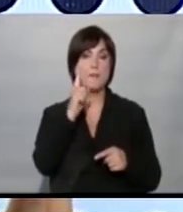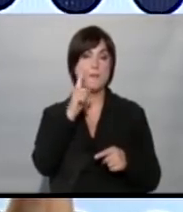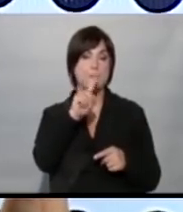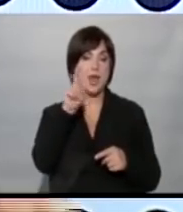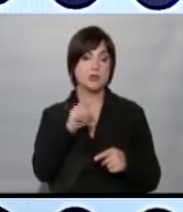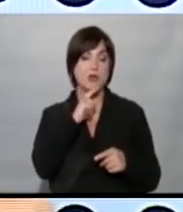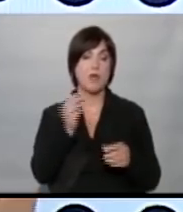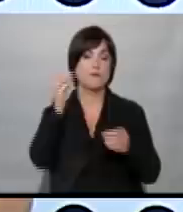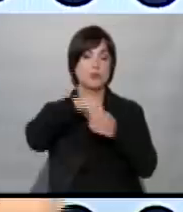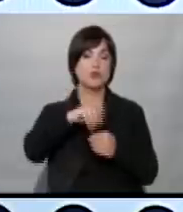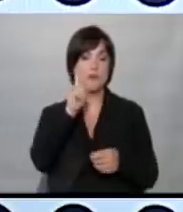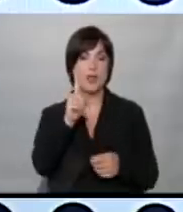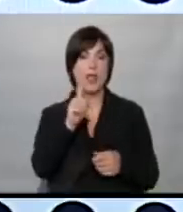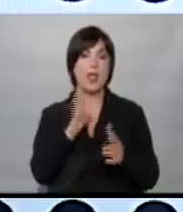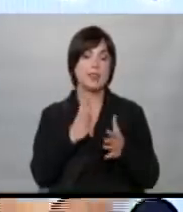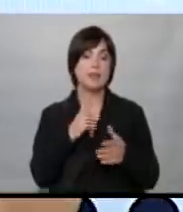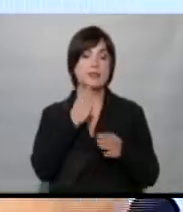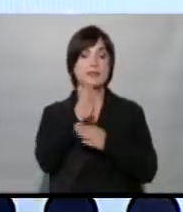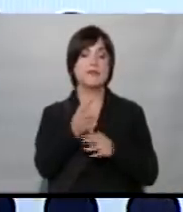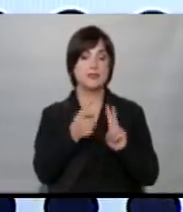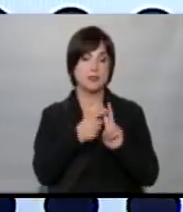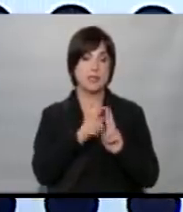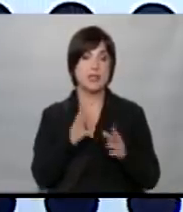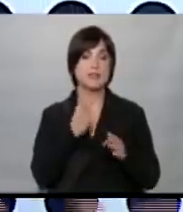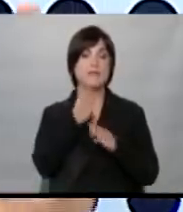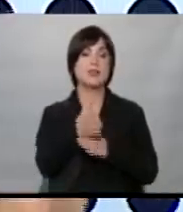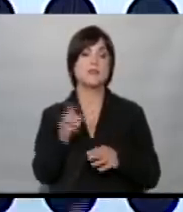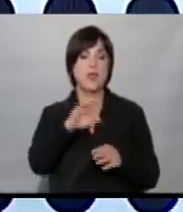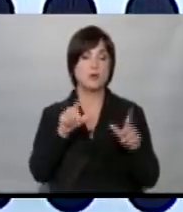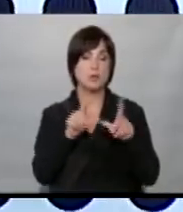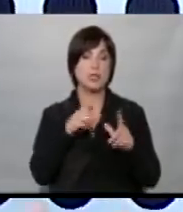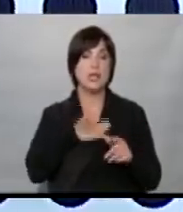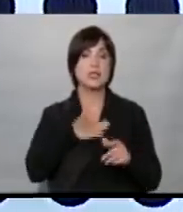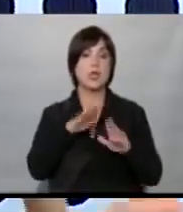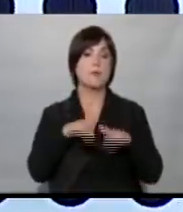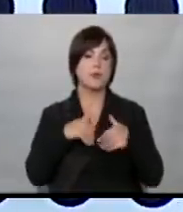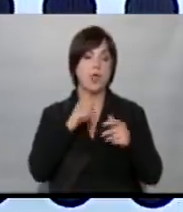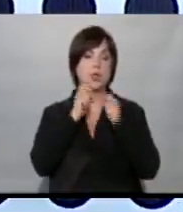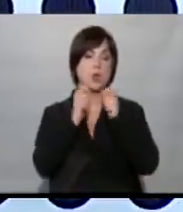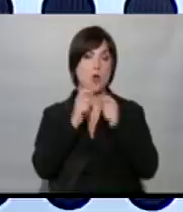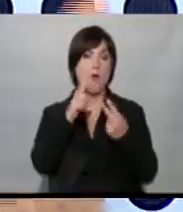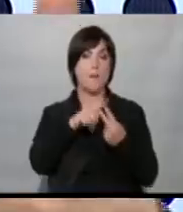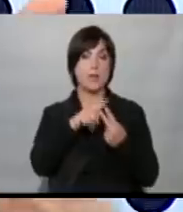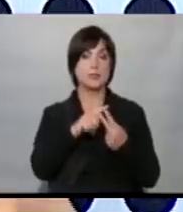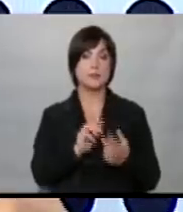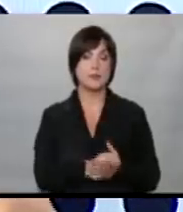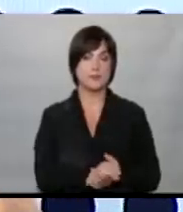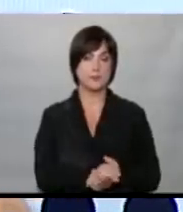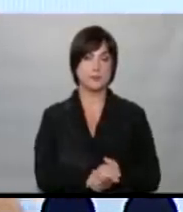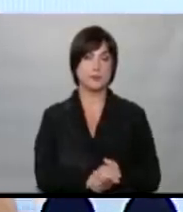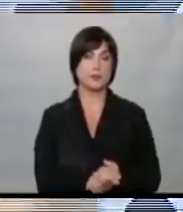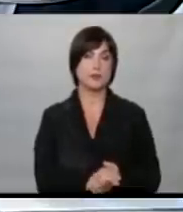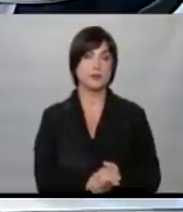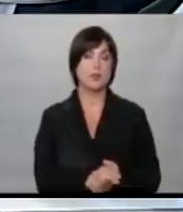едно. Дали сте за влез во НАТО, дали сте за влез во ЕУ, дали сакате да го прифатите договорот во Преспа? А не тие Северна беа...